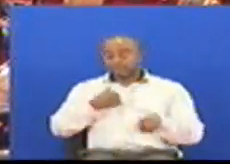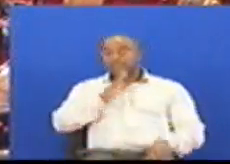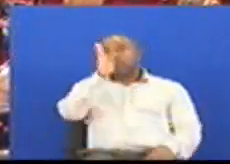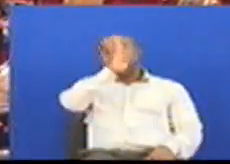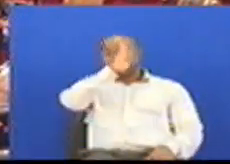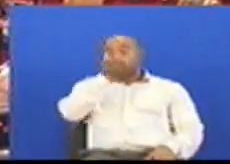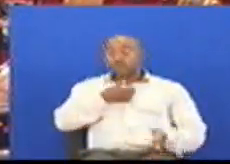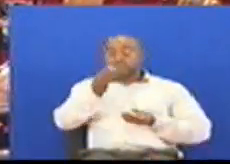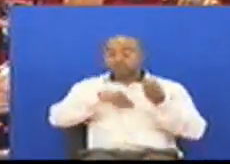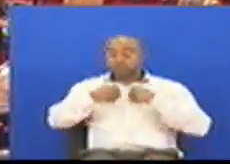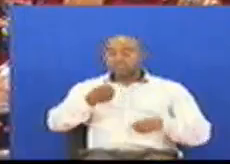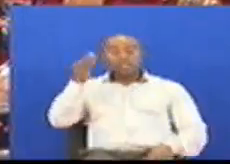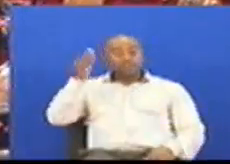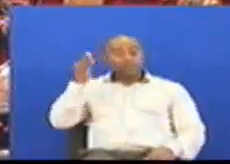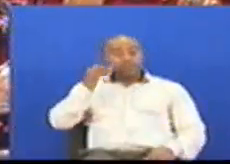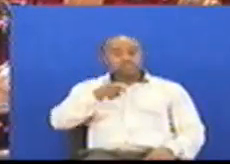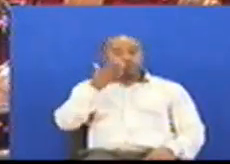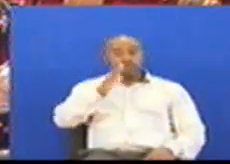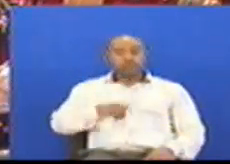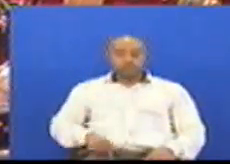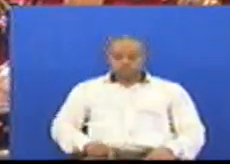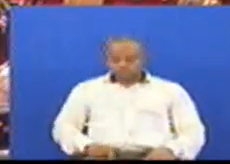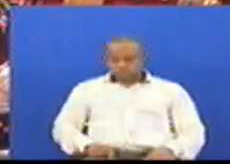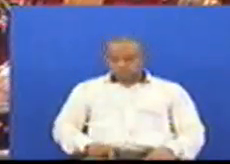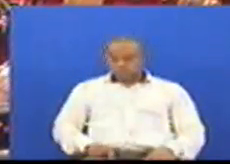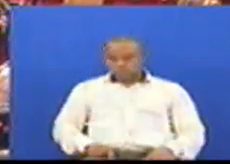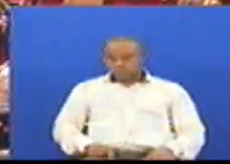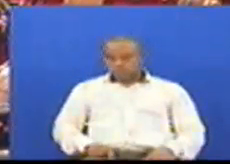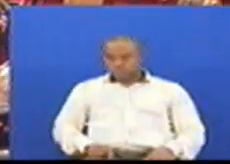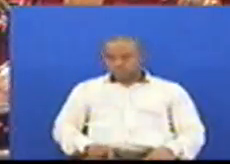kuchangia kwenye hotuba hii muhimu kabisa. Mheshimiwa Naibu Spika,